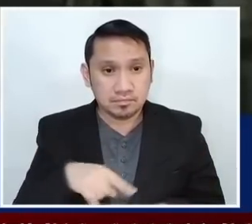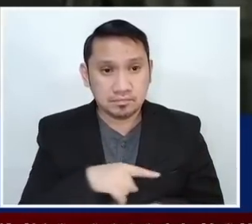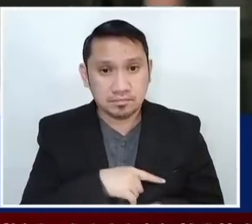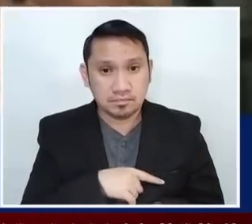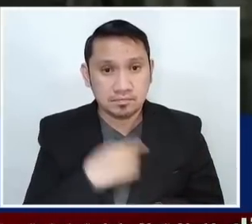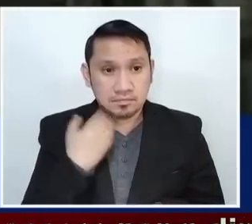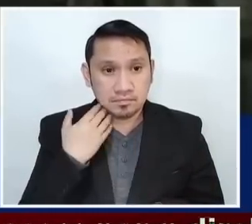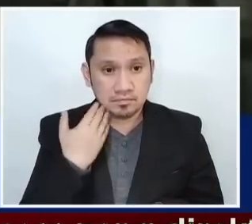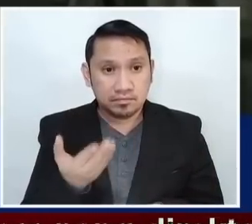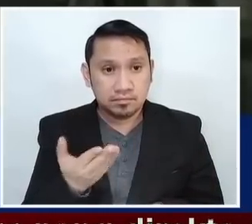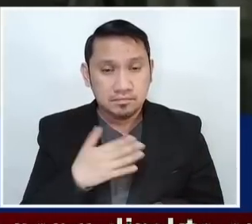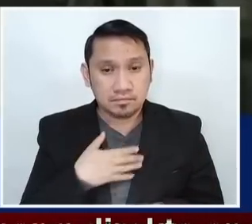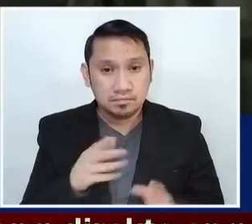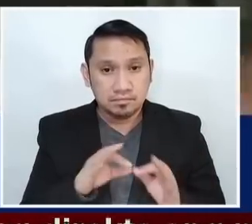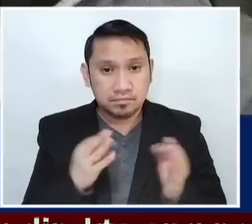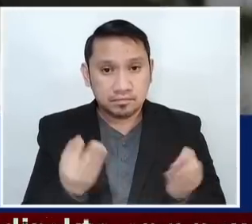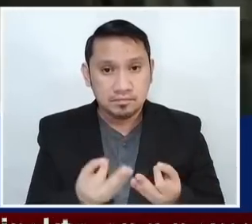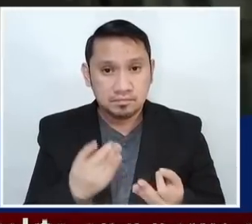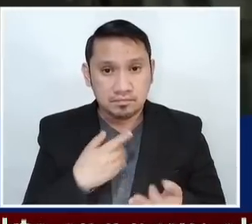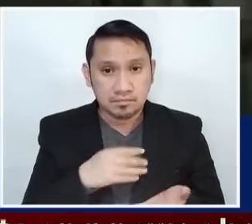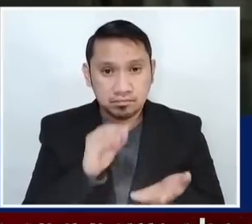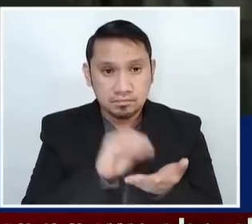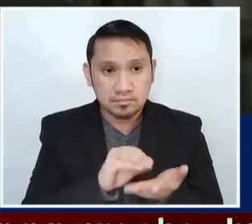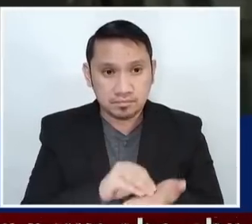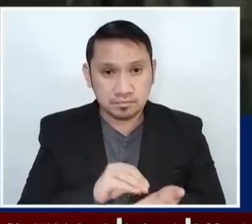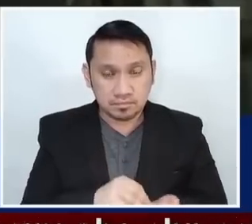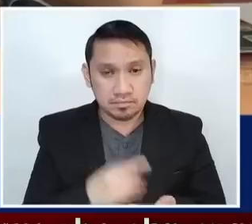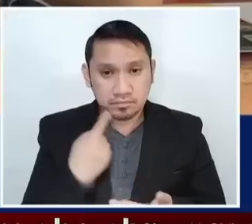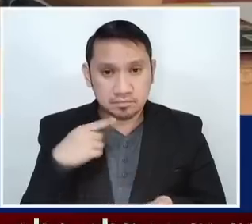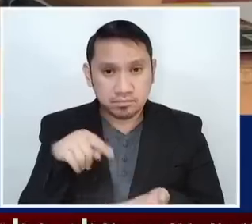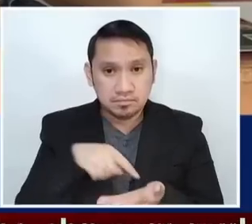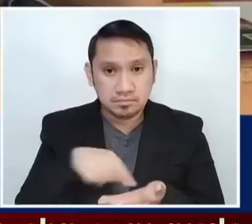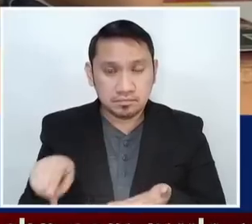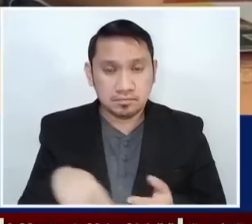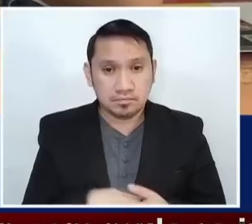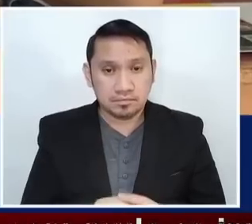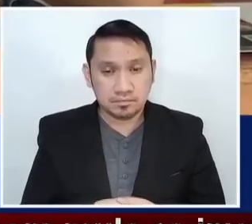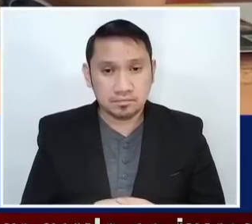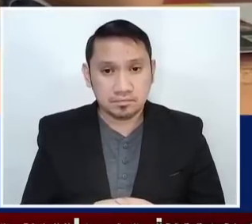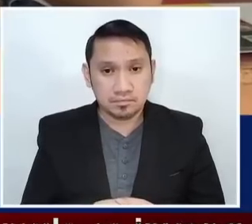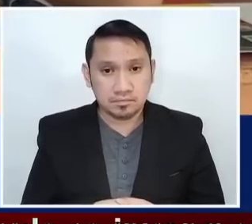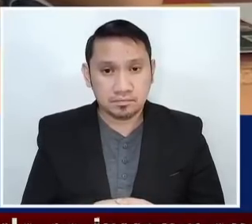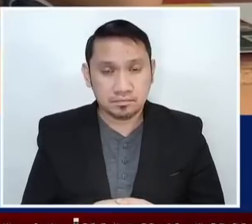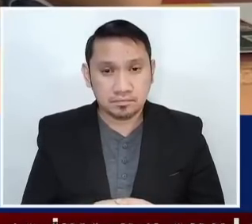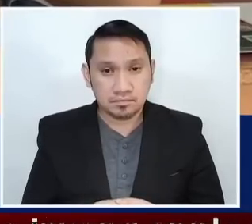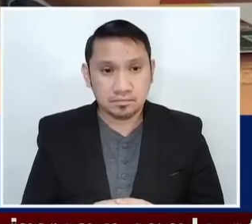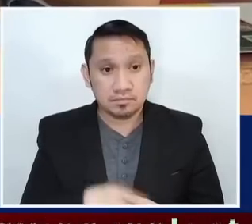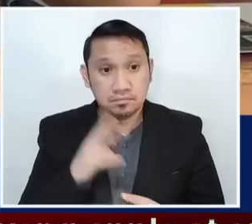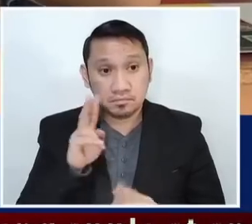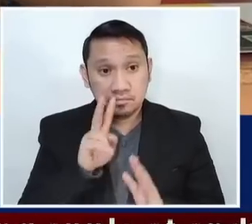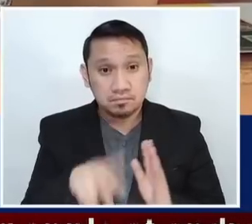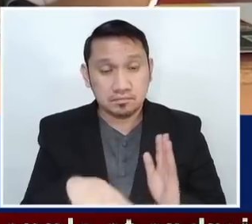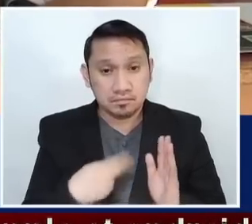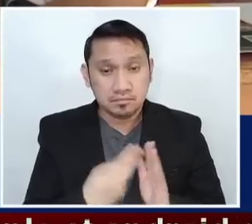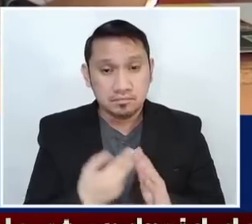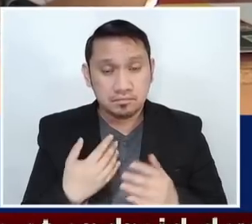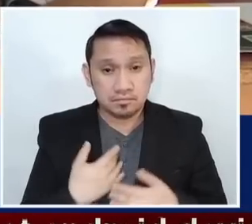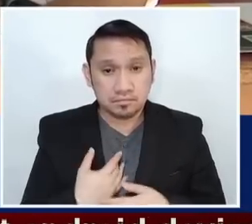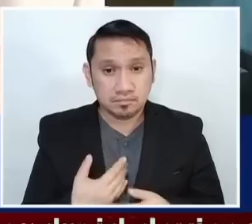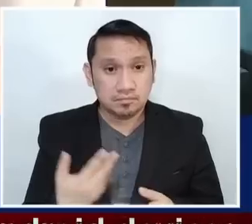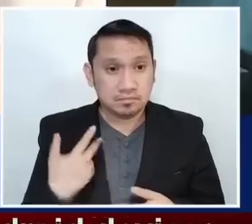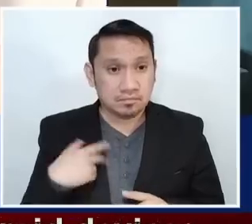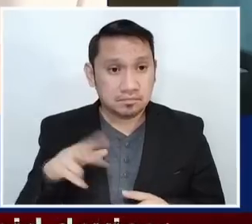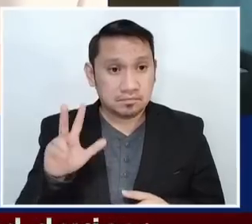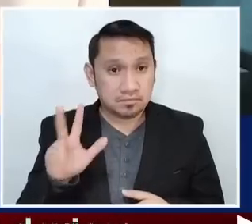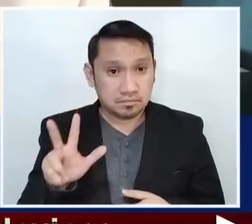ko. Mangungutang ako para lang mabayaran ko. Sa loob lang ng 2 oras, nakatatlong traffic